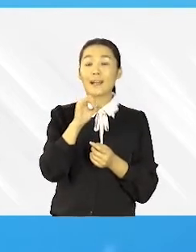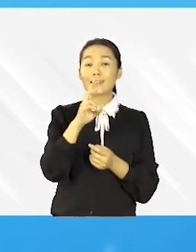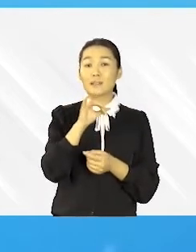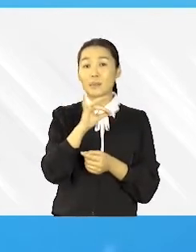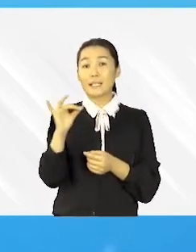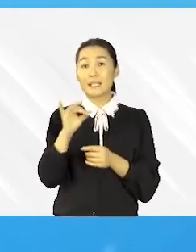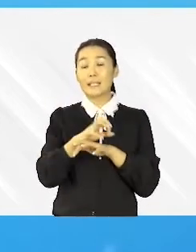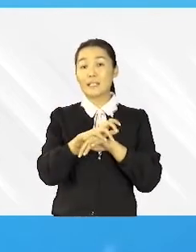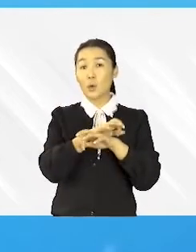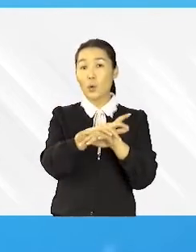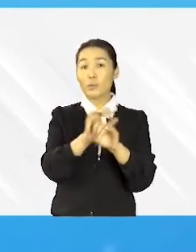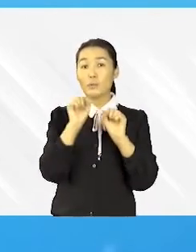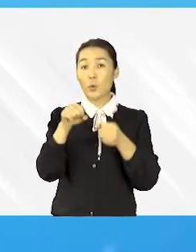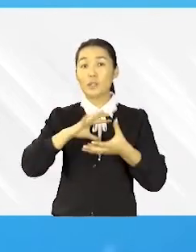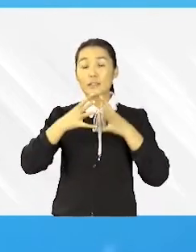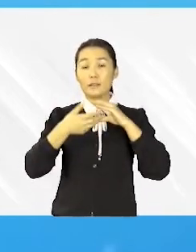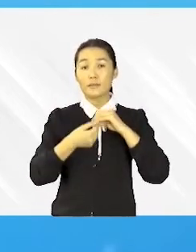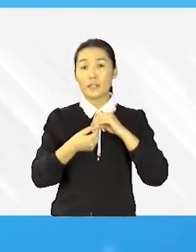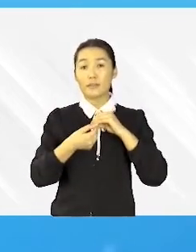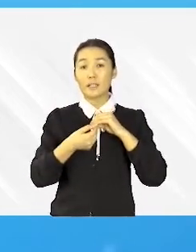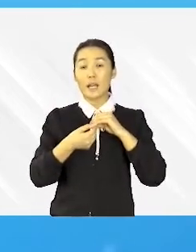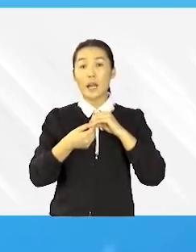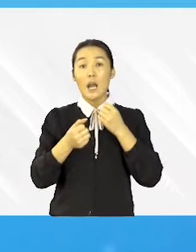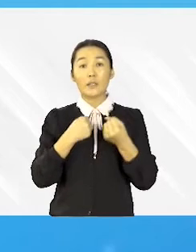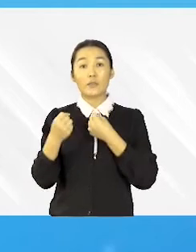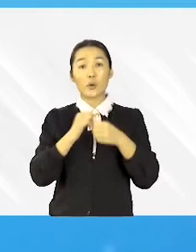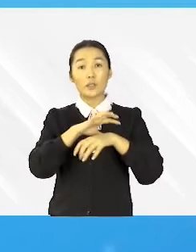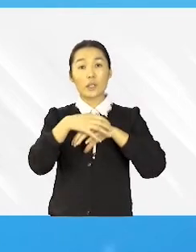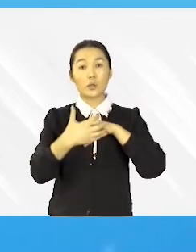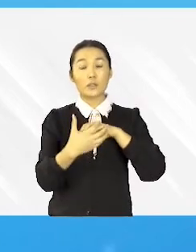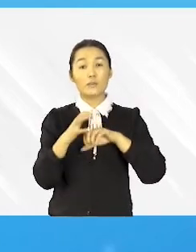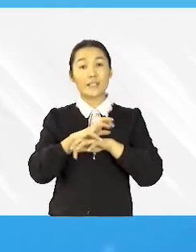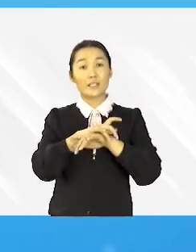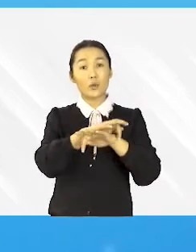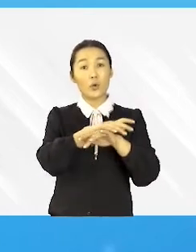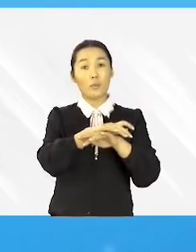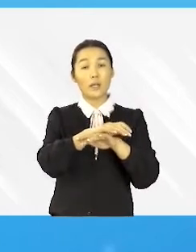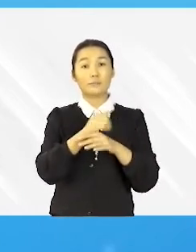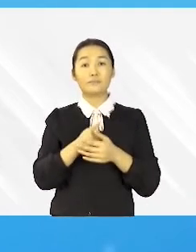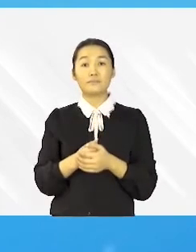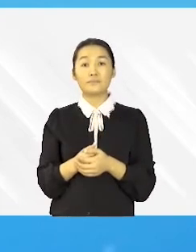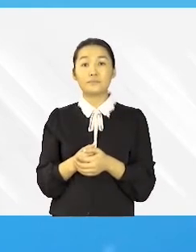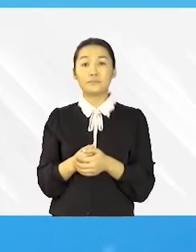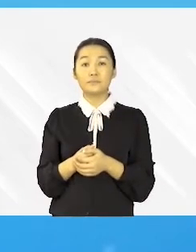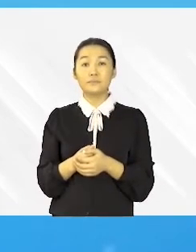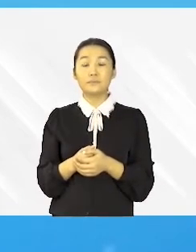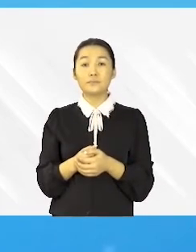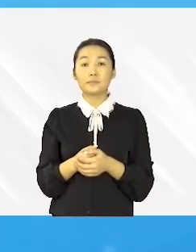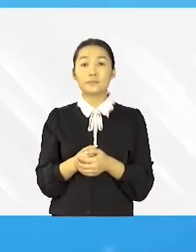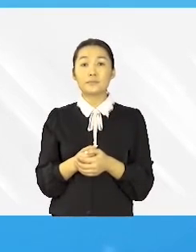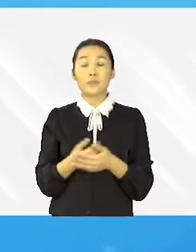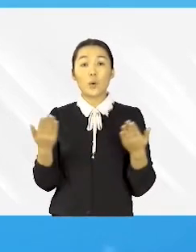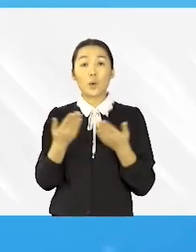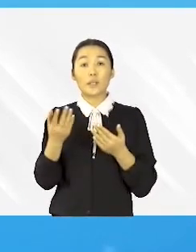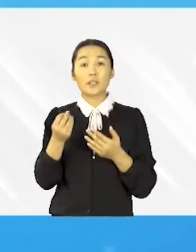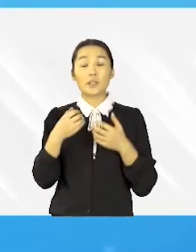можно сделать вывод о большей твердости наружного скелета у насекомых, нежели у паукообразных. У каких